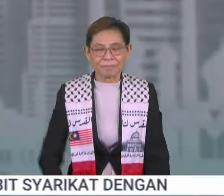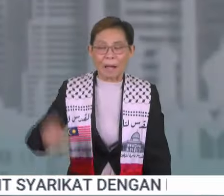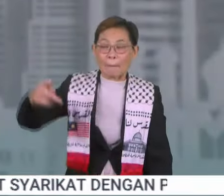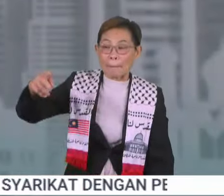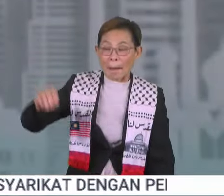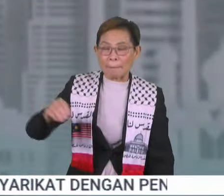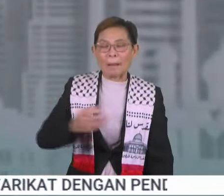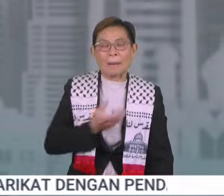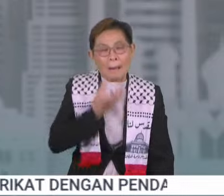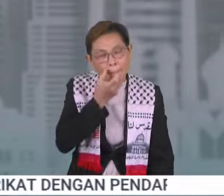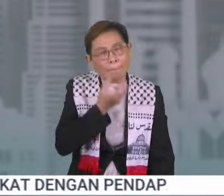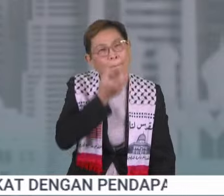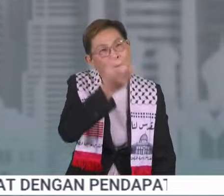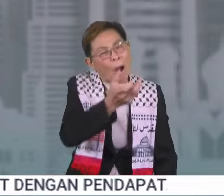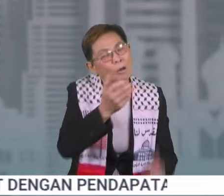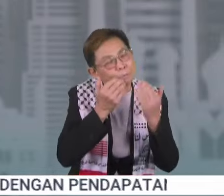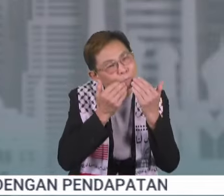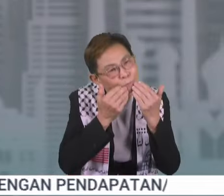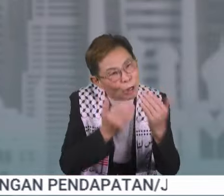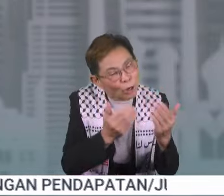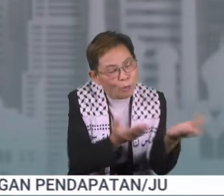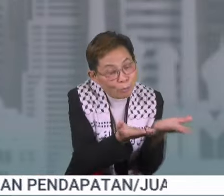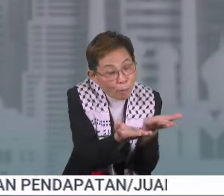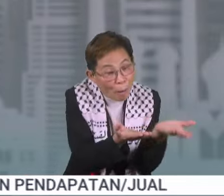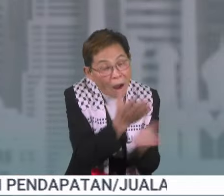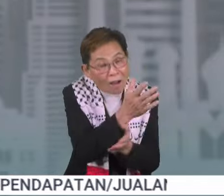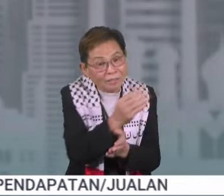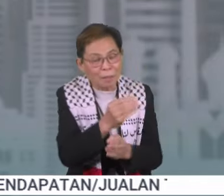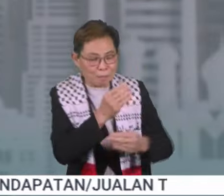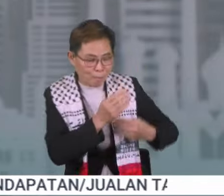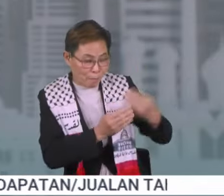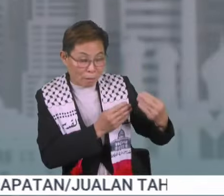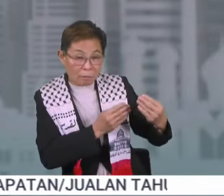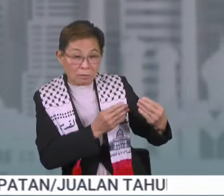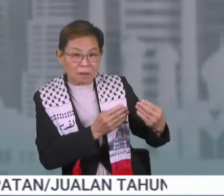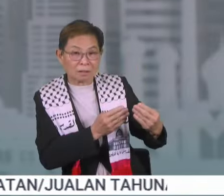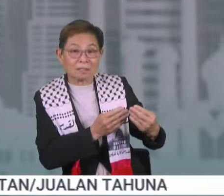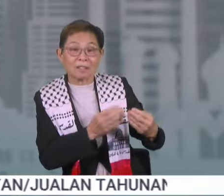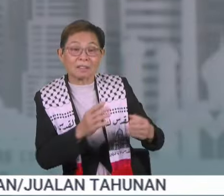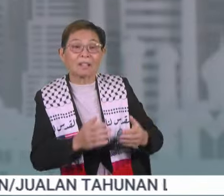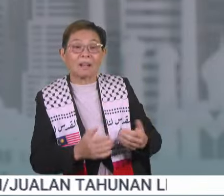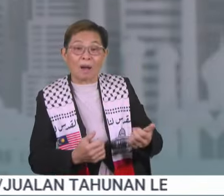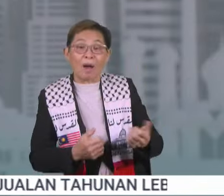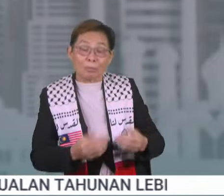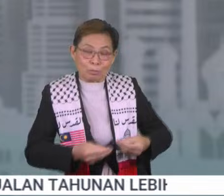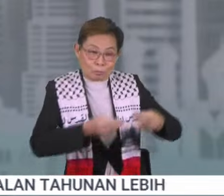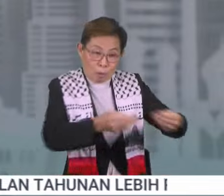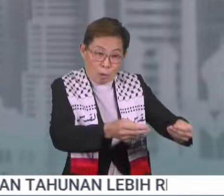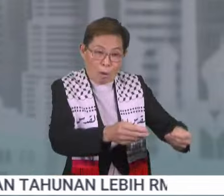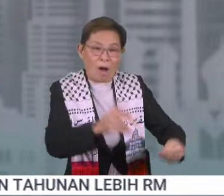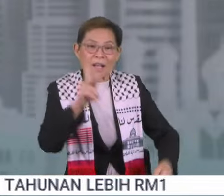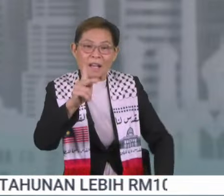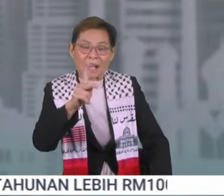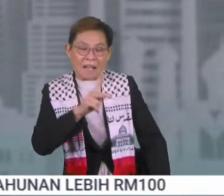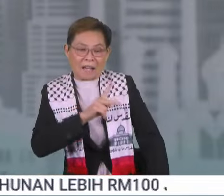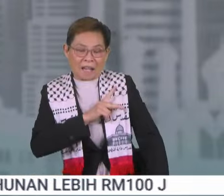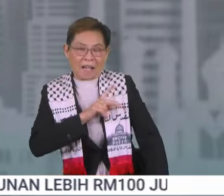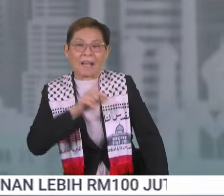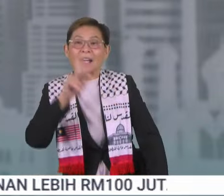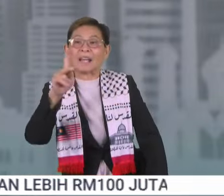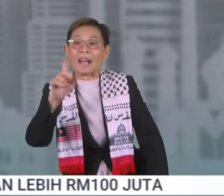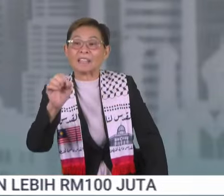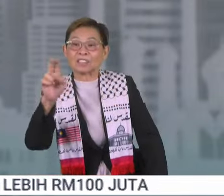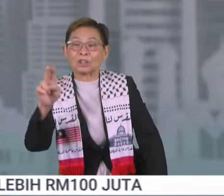Perdana Menteri menzahirkan penghargaan atas perkhidmatan dan bakti yang dicurahkan Ketua Setiausaha Negara Tan